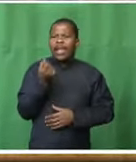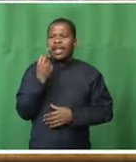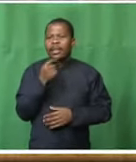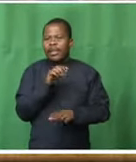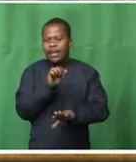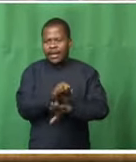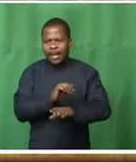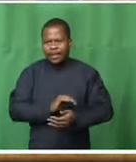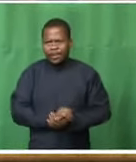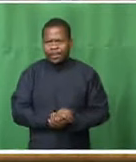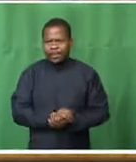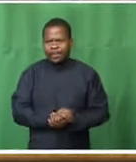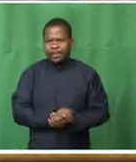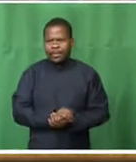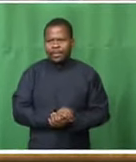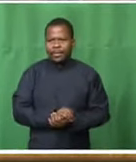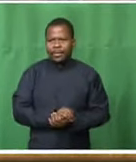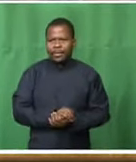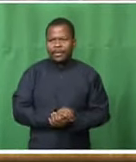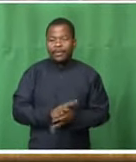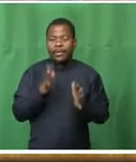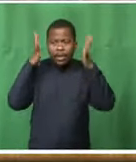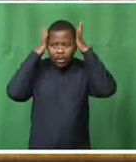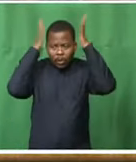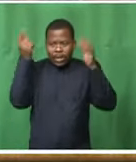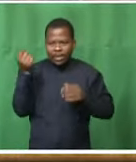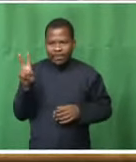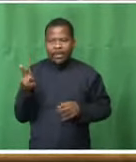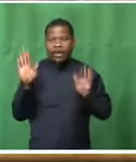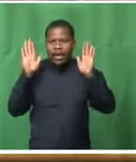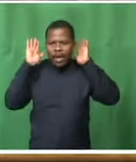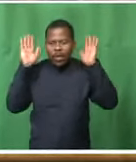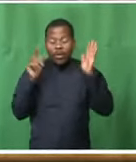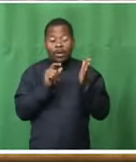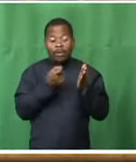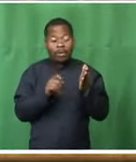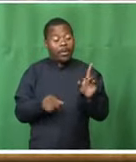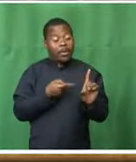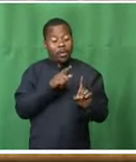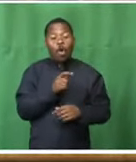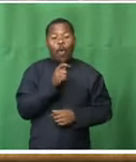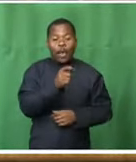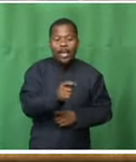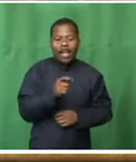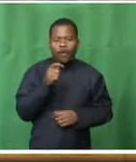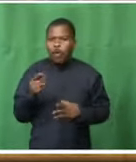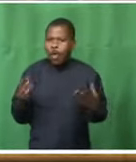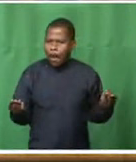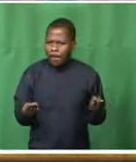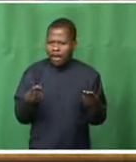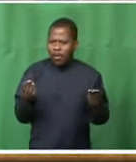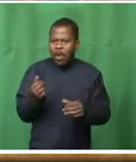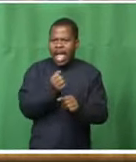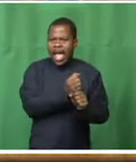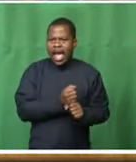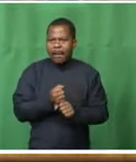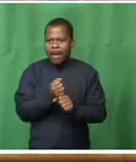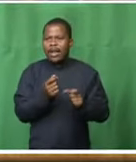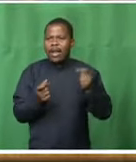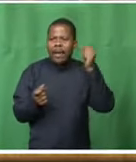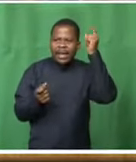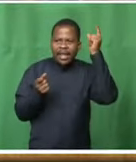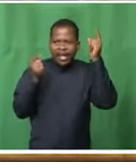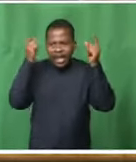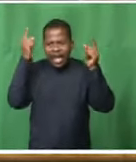kulabo labayisebenzisako. Intsaselelo msakato ekhulumisene nesive esivete imibono yaso ngaletindlela letintsha